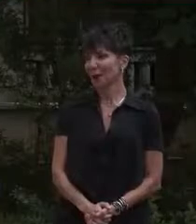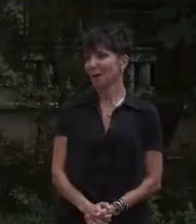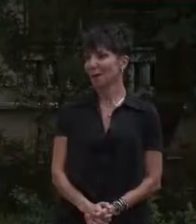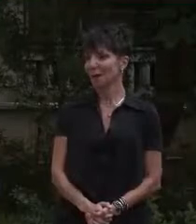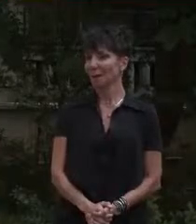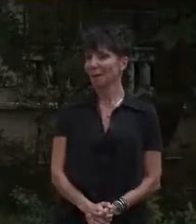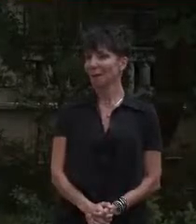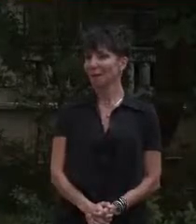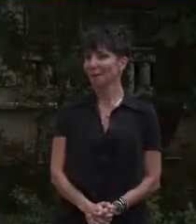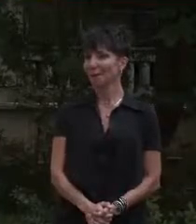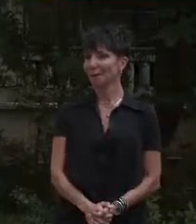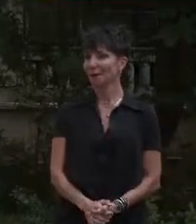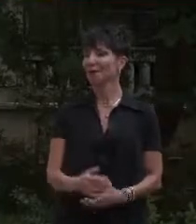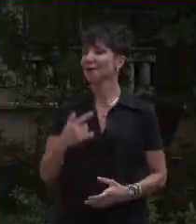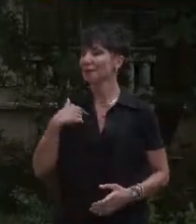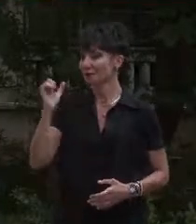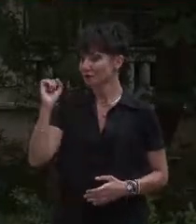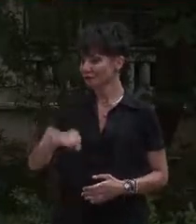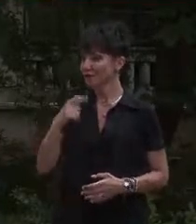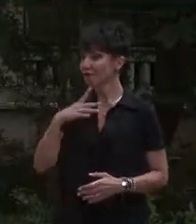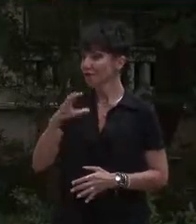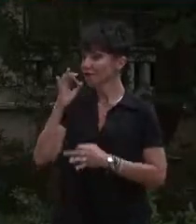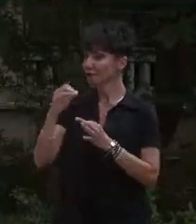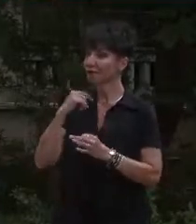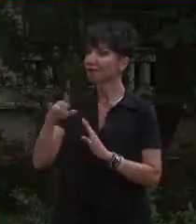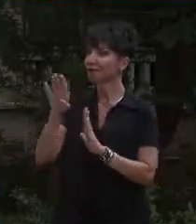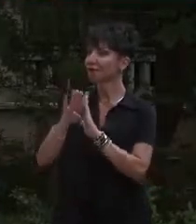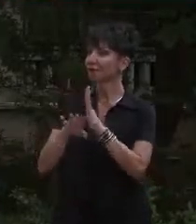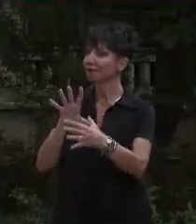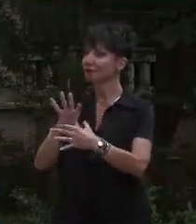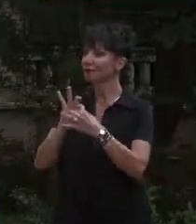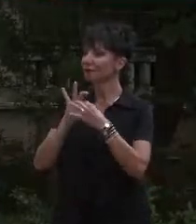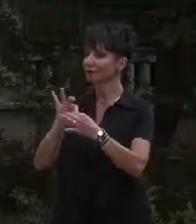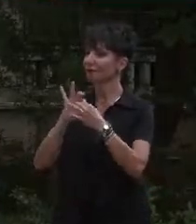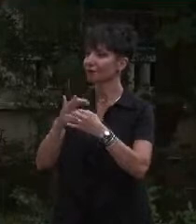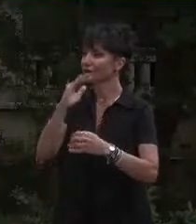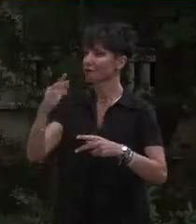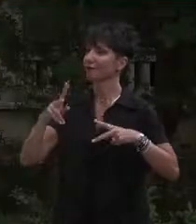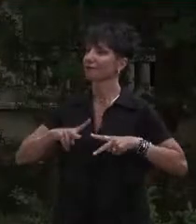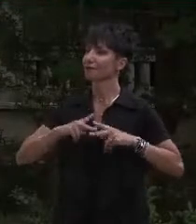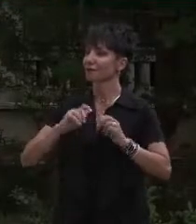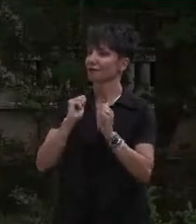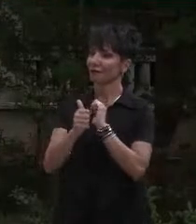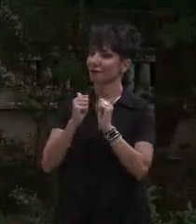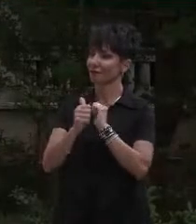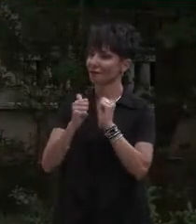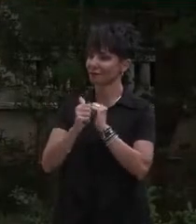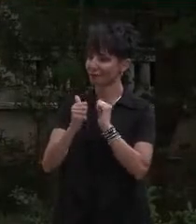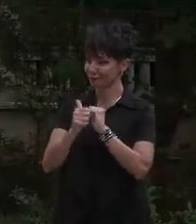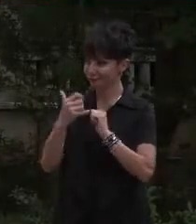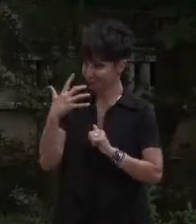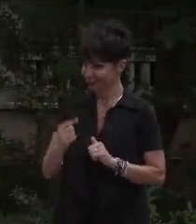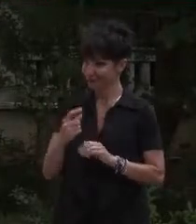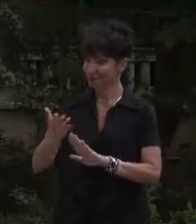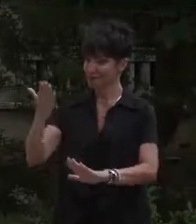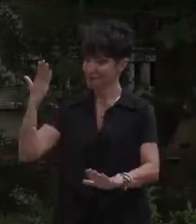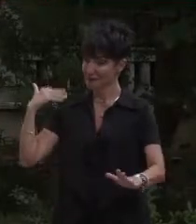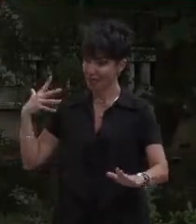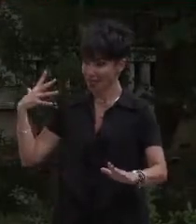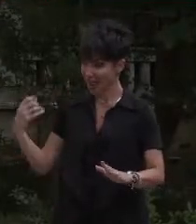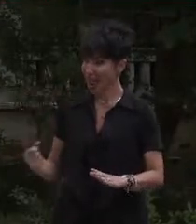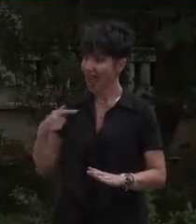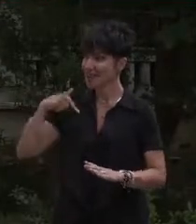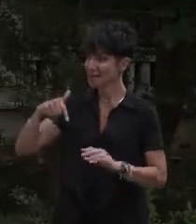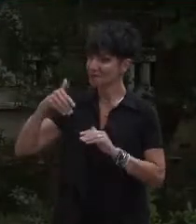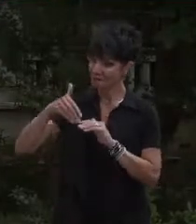Ευχαριστούμε θερμά, κυρία Δετοράκη, και όπως ξέρετε, το Μνημόνιο Συνεργασίας με τον Υφυπουργό Αθλητισμού έχει και παρελθόν, και